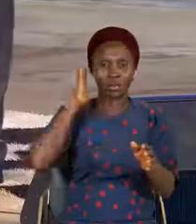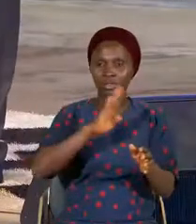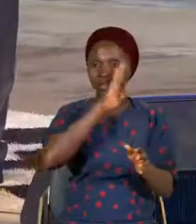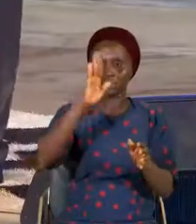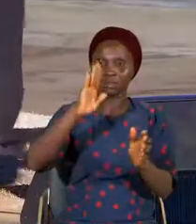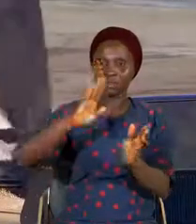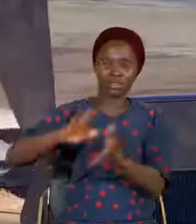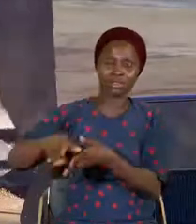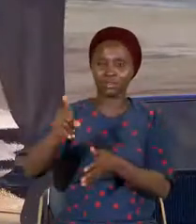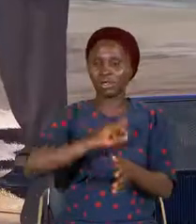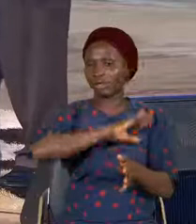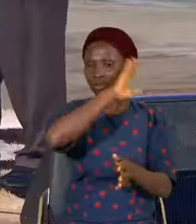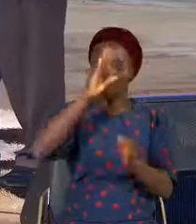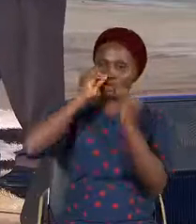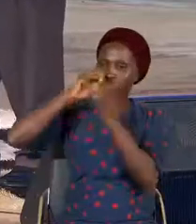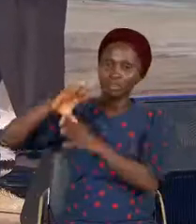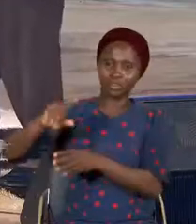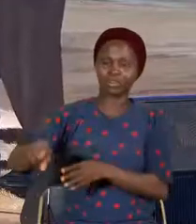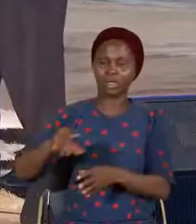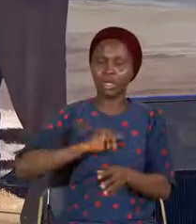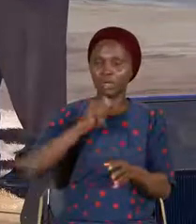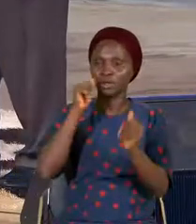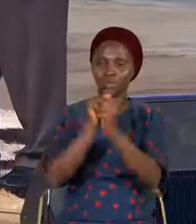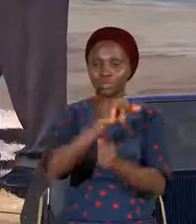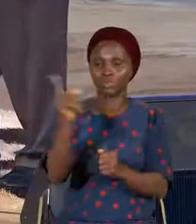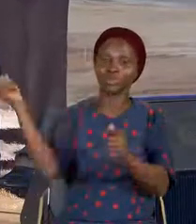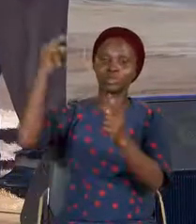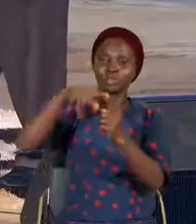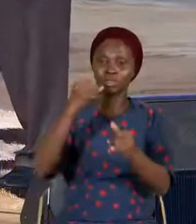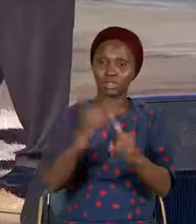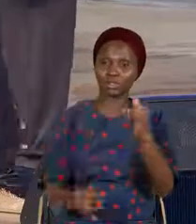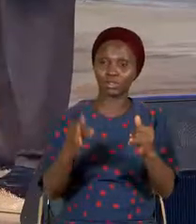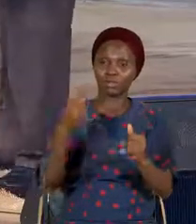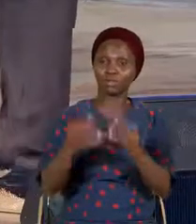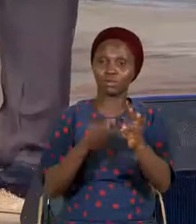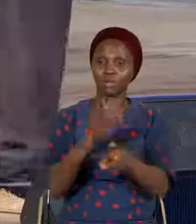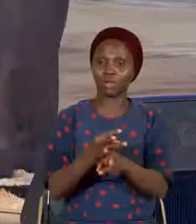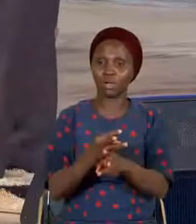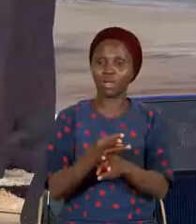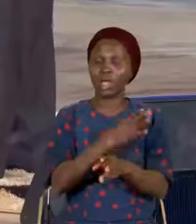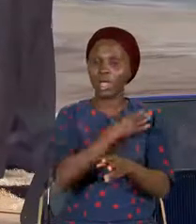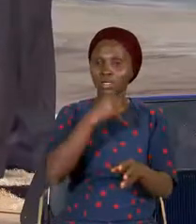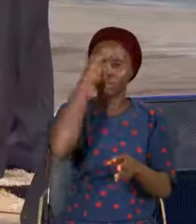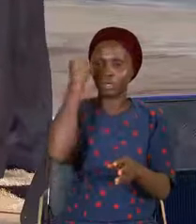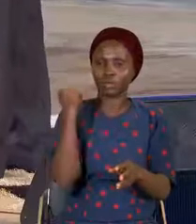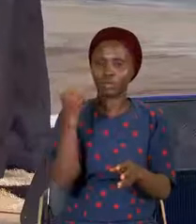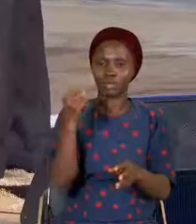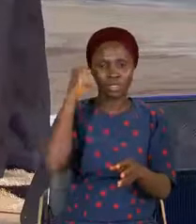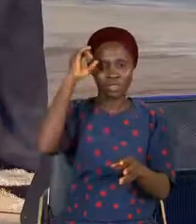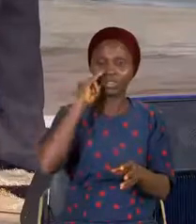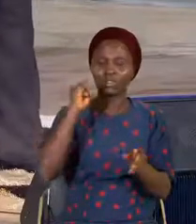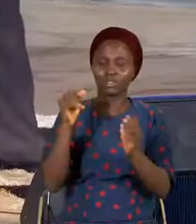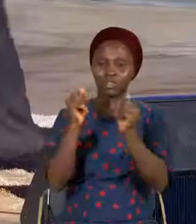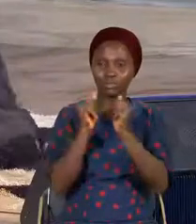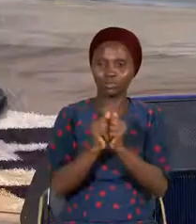vous abandonnerai pas, je ne vous quitterai pas, je serai avec vous tous les jours jusqu'à la fin du monde. Et parce qu'il